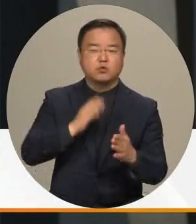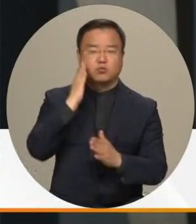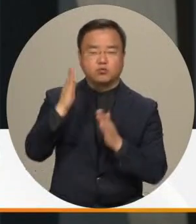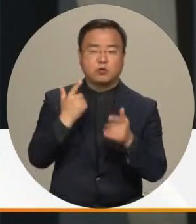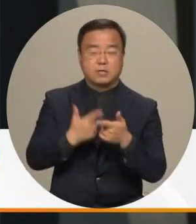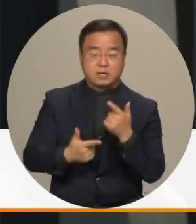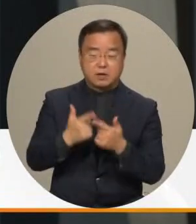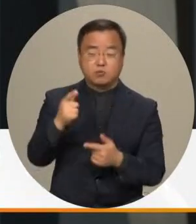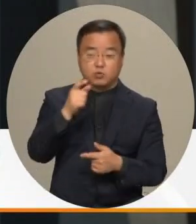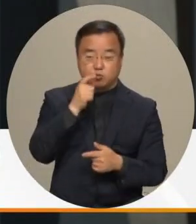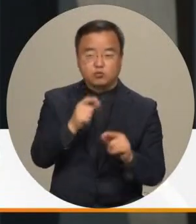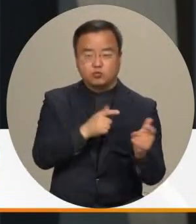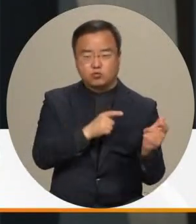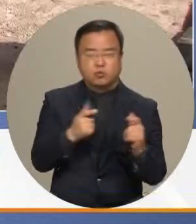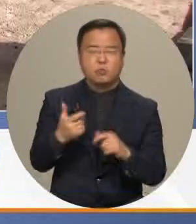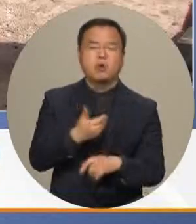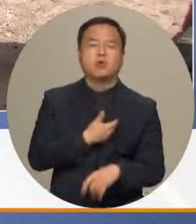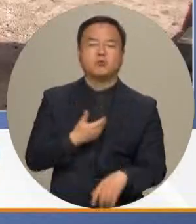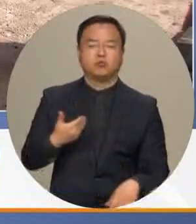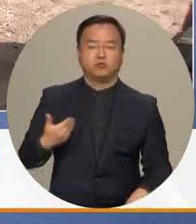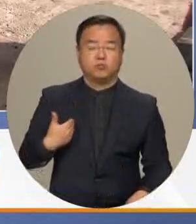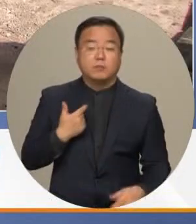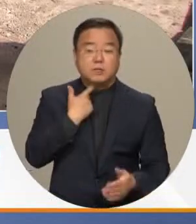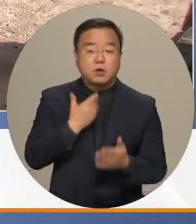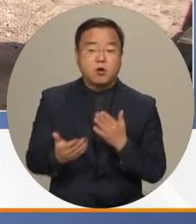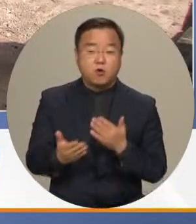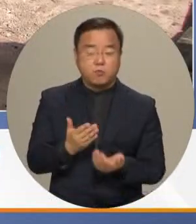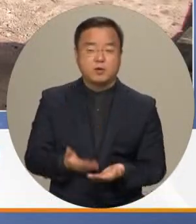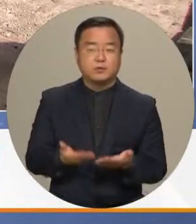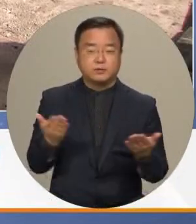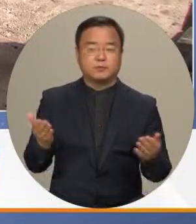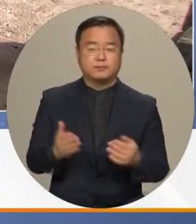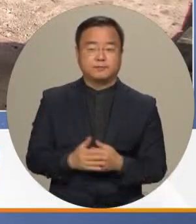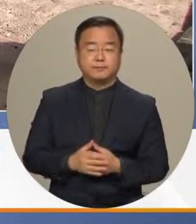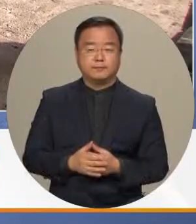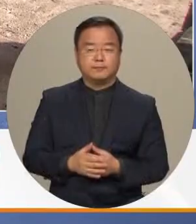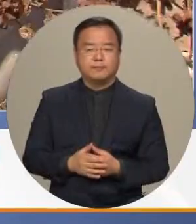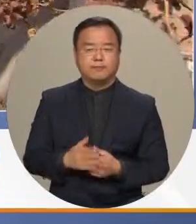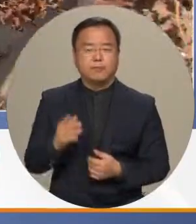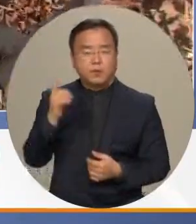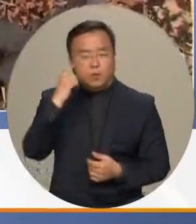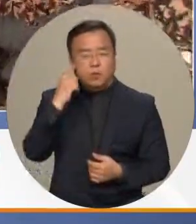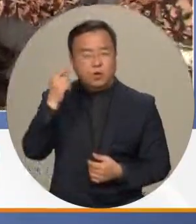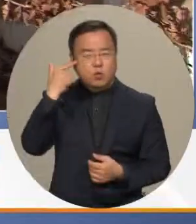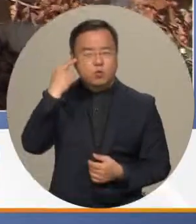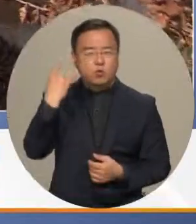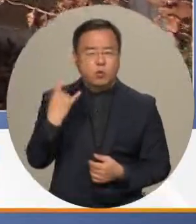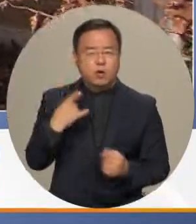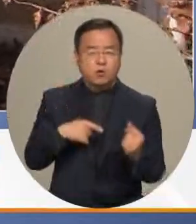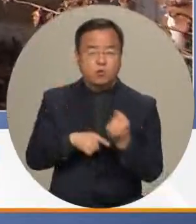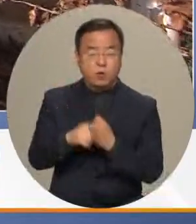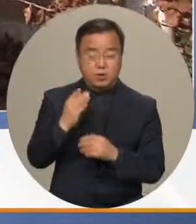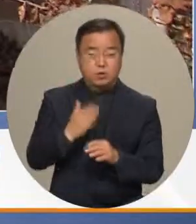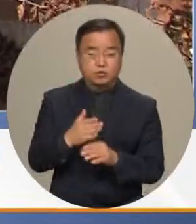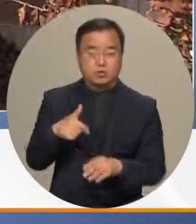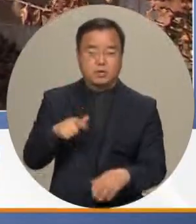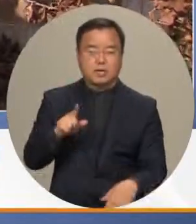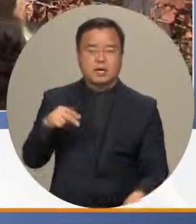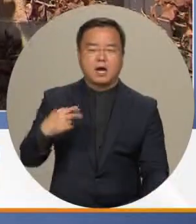나무나 물 이런 것들을 아이들이 충만히 느낄 수 있게 해요 그도 그럴 것이 왜 내가 하기에서 그 가소성 이야기를